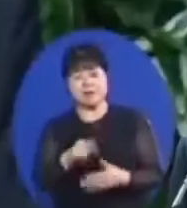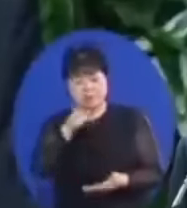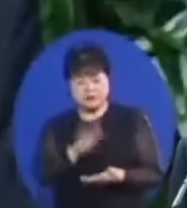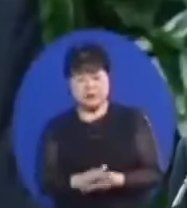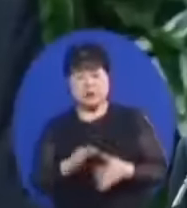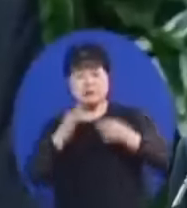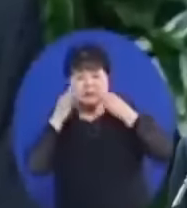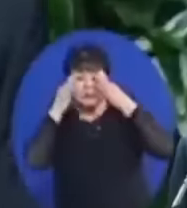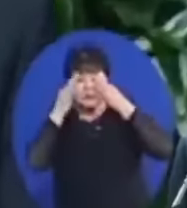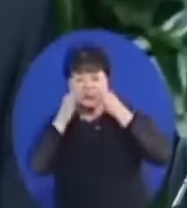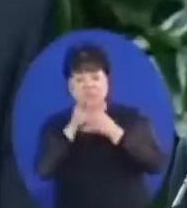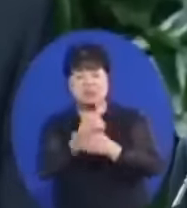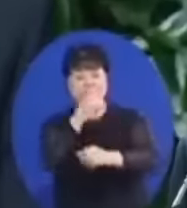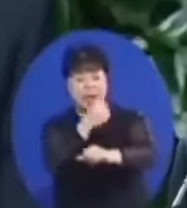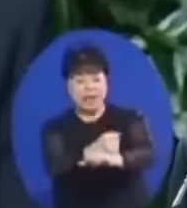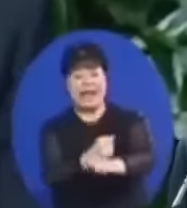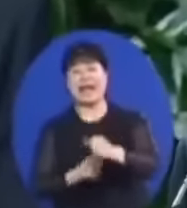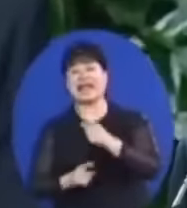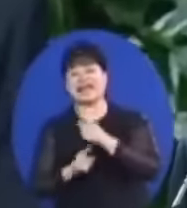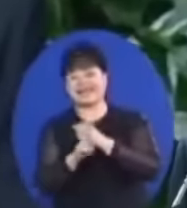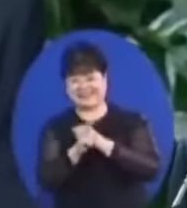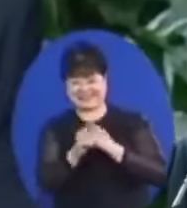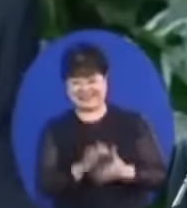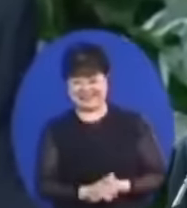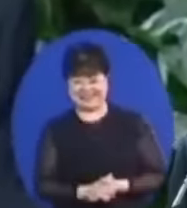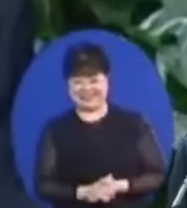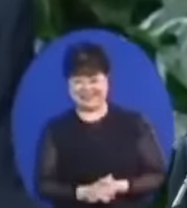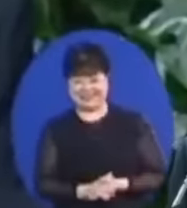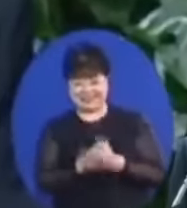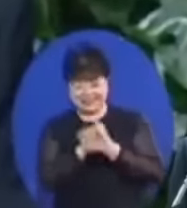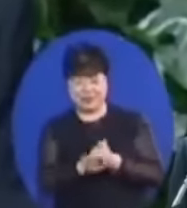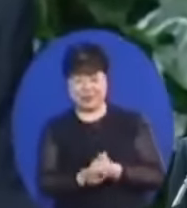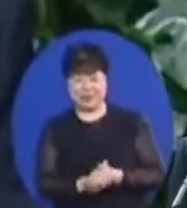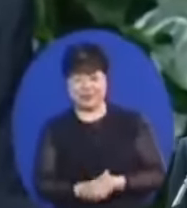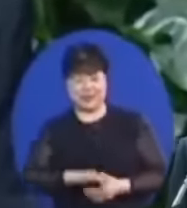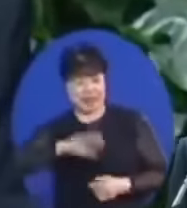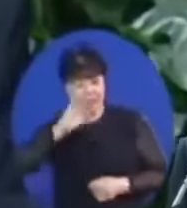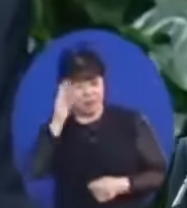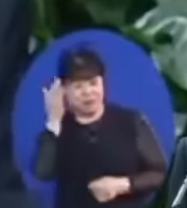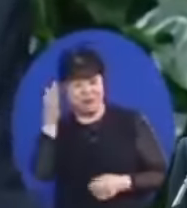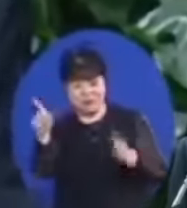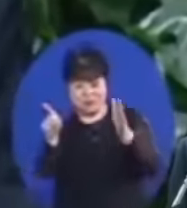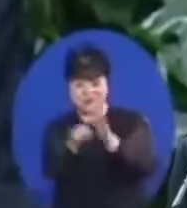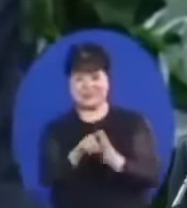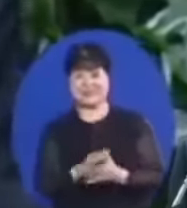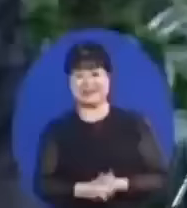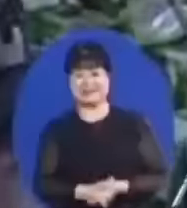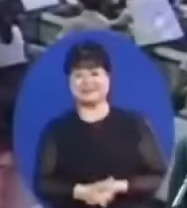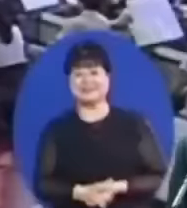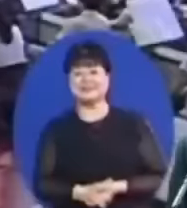열심과 힘을 다해서 기도하라는 것입니다. 그렇게 기도하면 안 통할 수가 없는 것입니다.